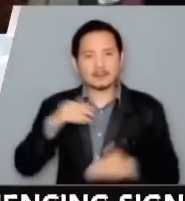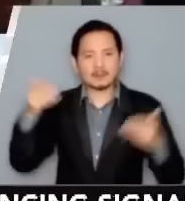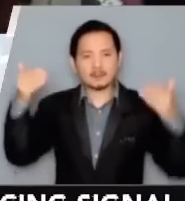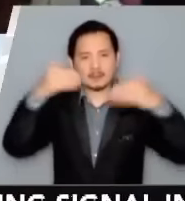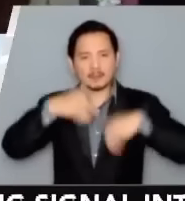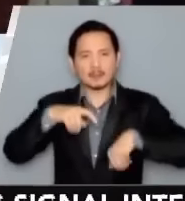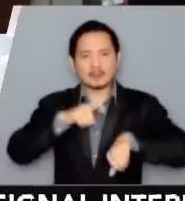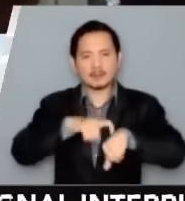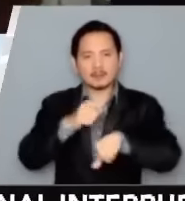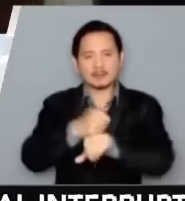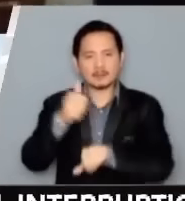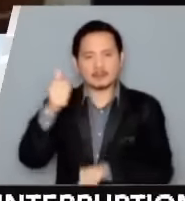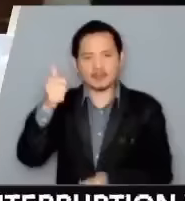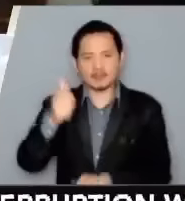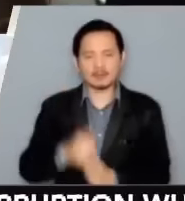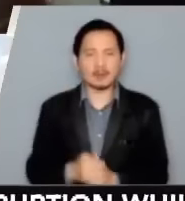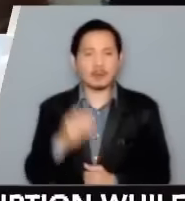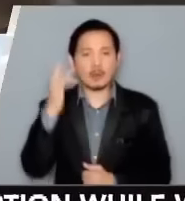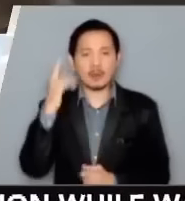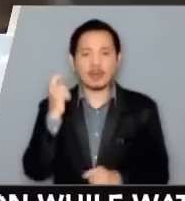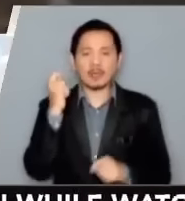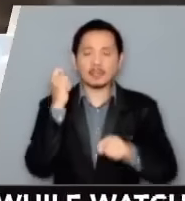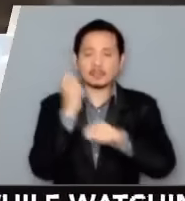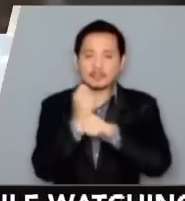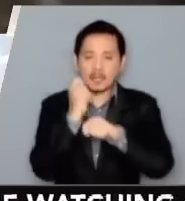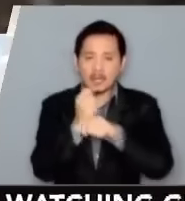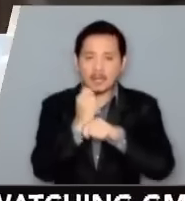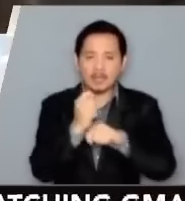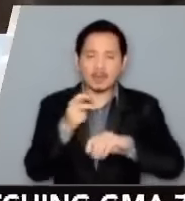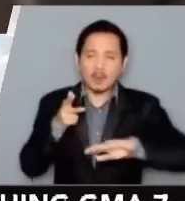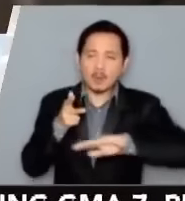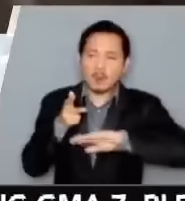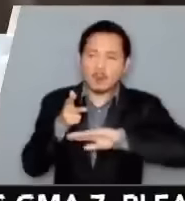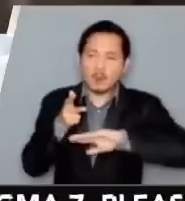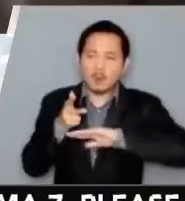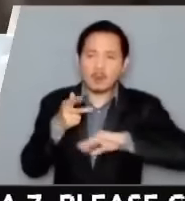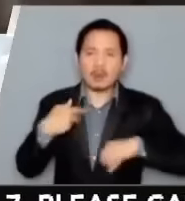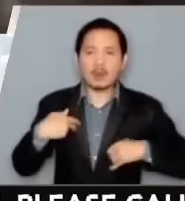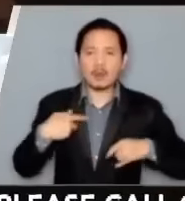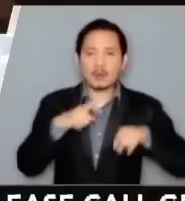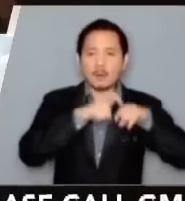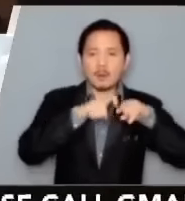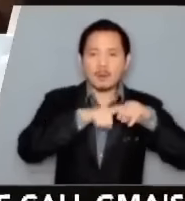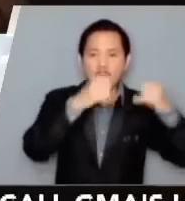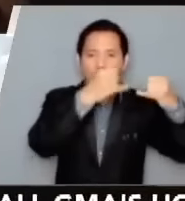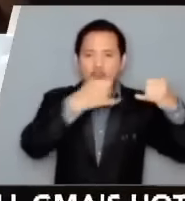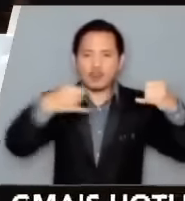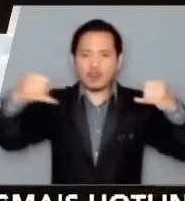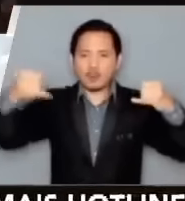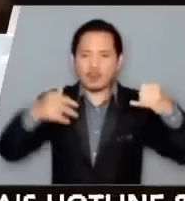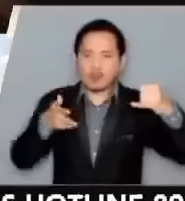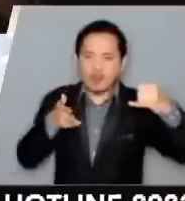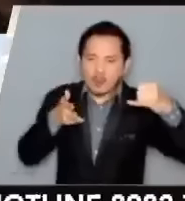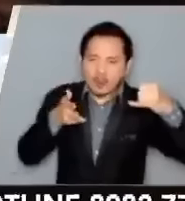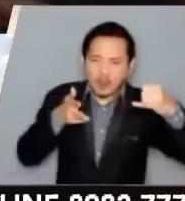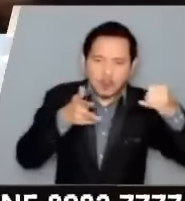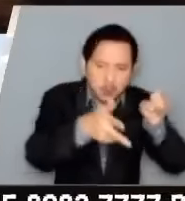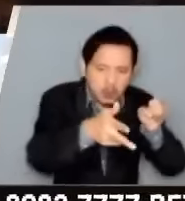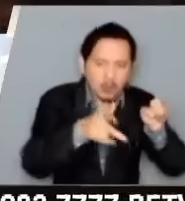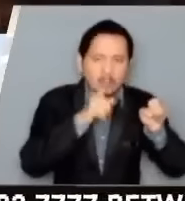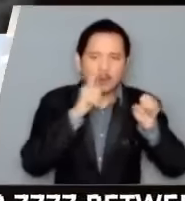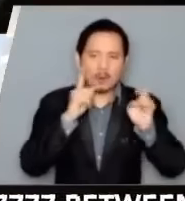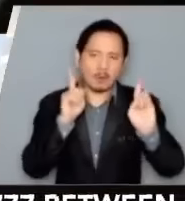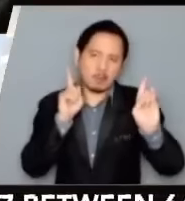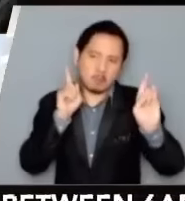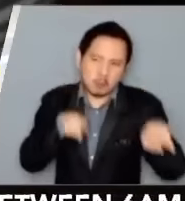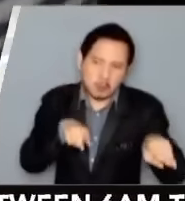kasi ng isang truck ang mga telecommunication cable at kawad ng kuryente ang resulta natumba ang dalawang poste at nag-brown out sa